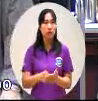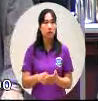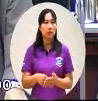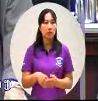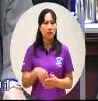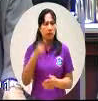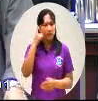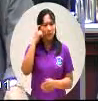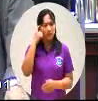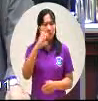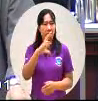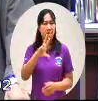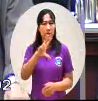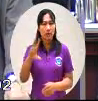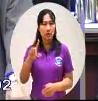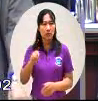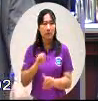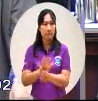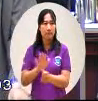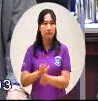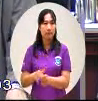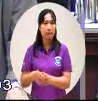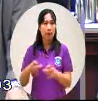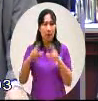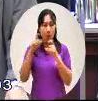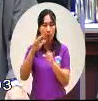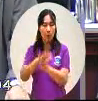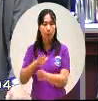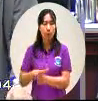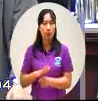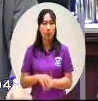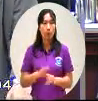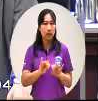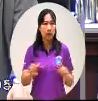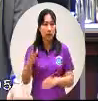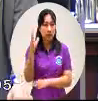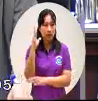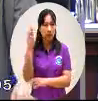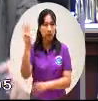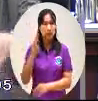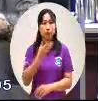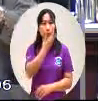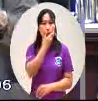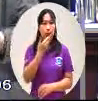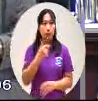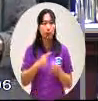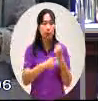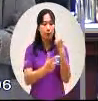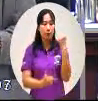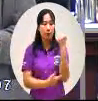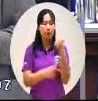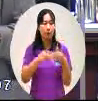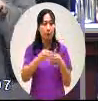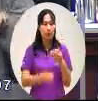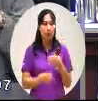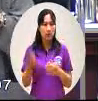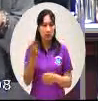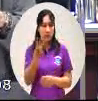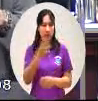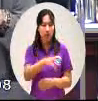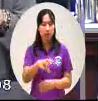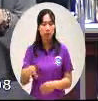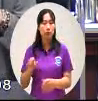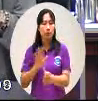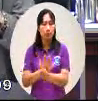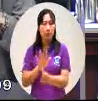式？我觉得我们就请地震局、水利局、法制局，我们这个部分来协助。但至